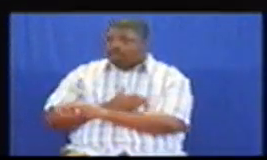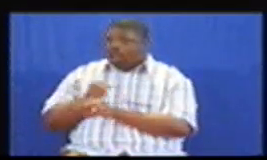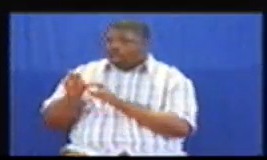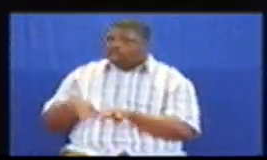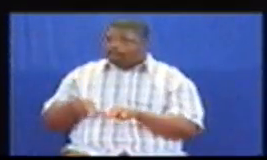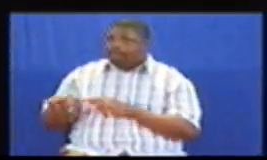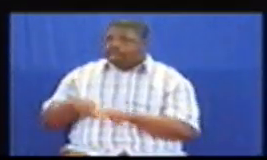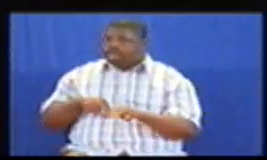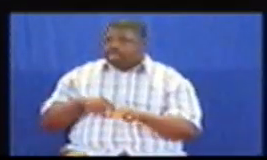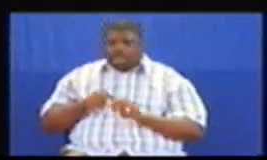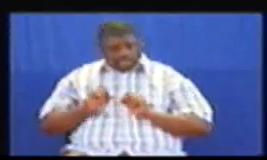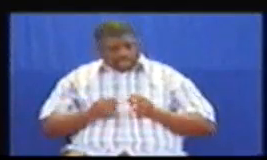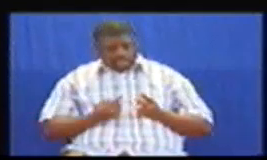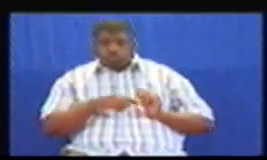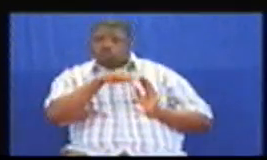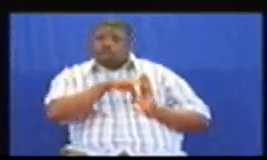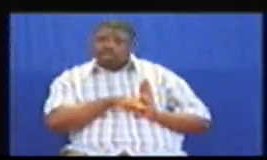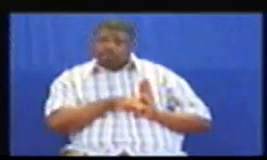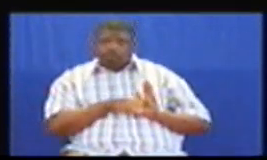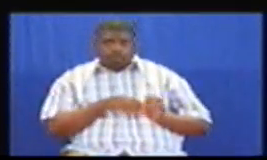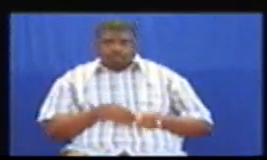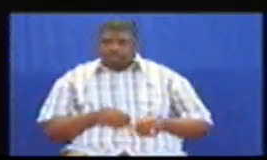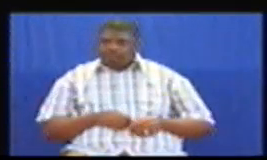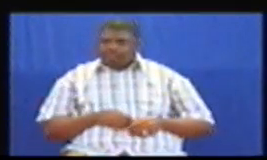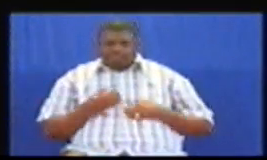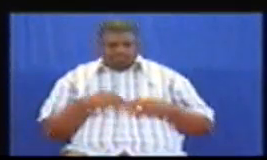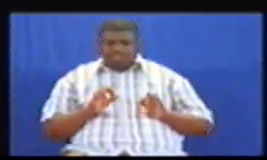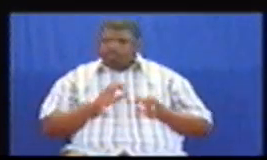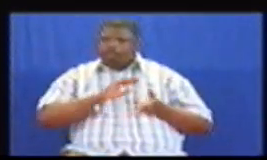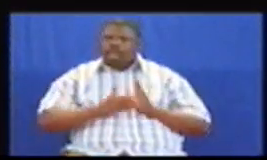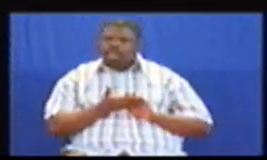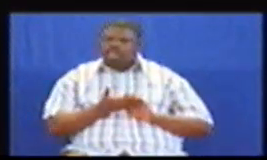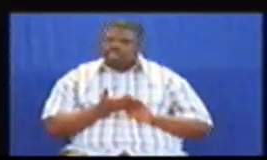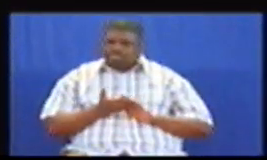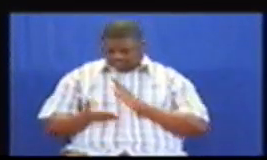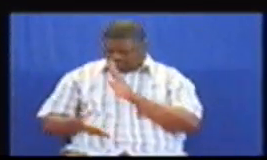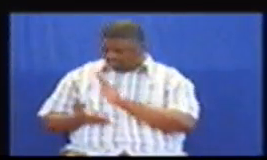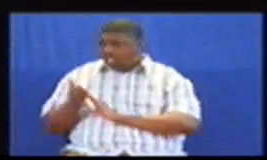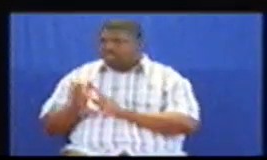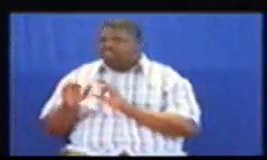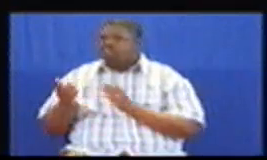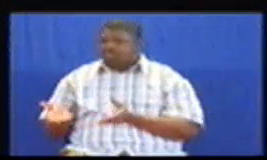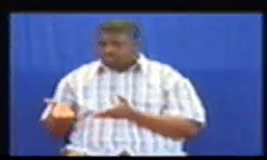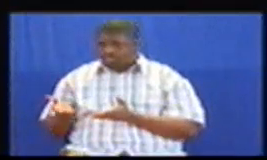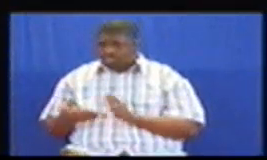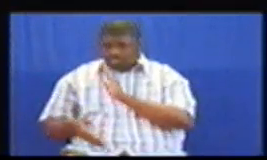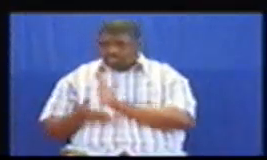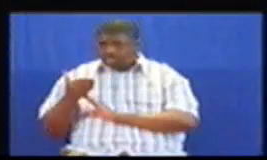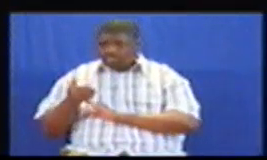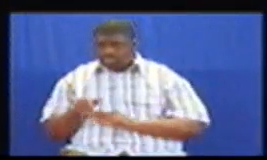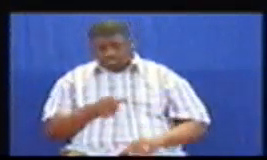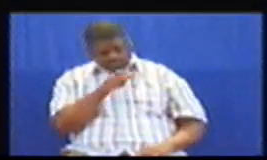Lakini kiutaratibu plea bargaining inaanzaje? Pamoja na maneno haya, inaanza pale